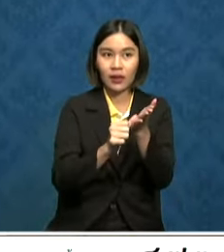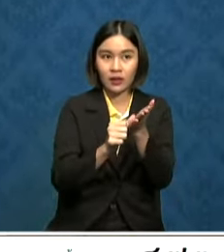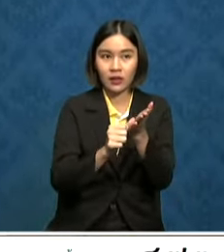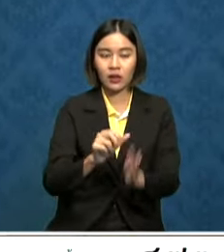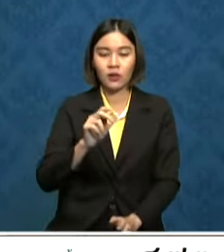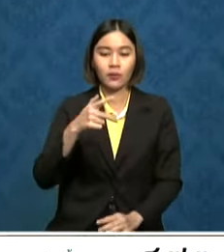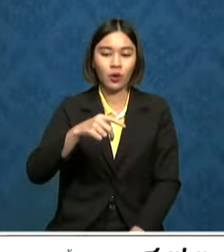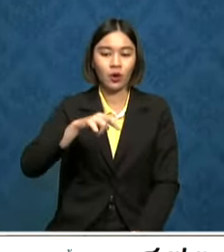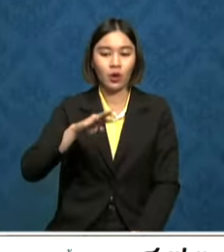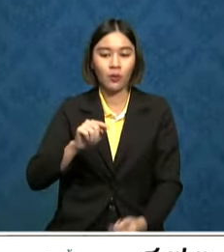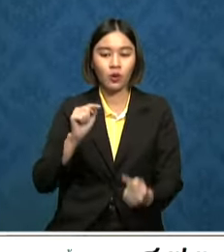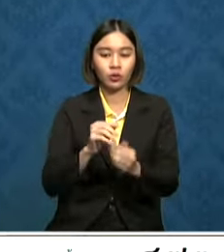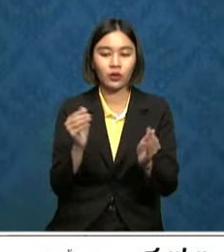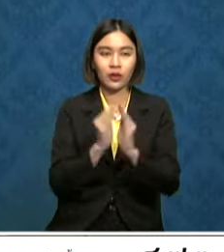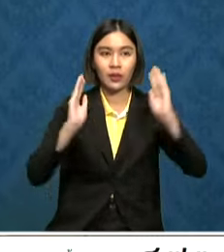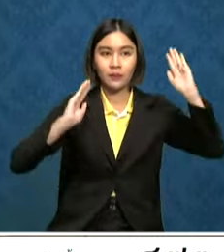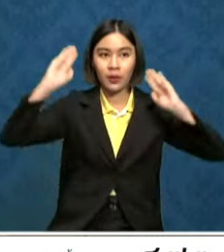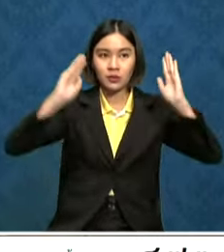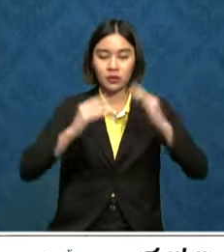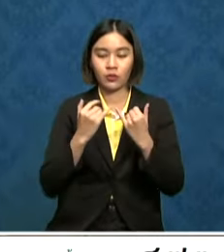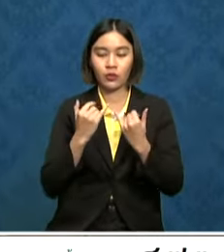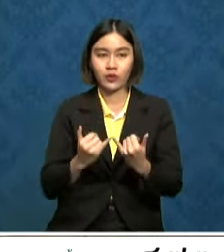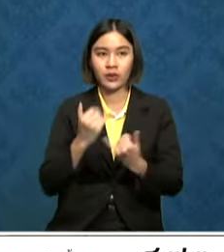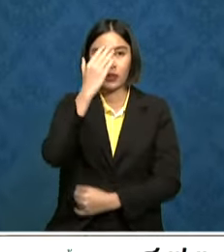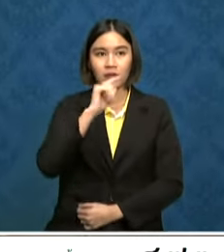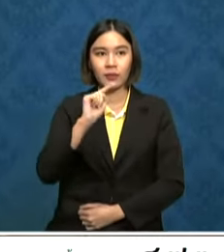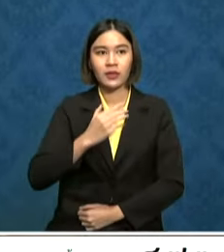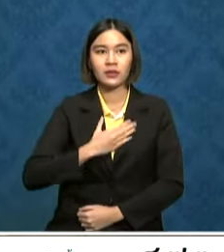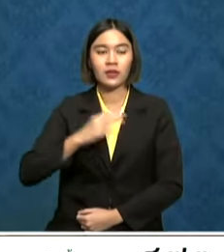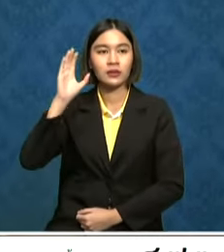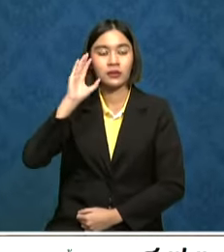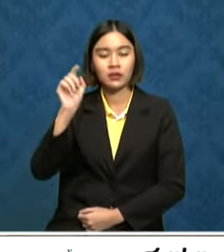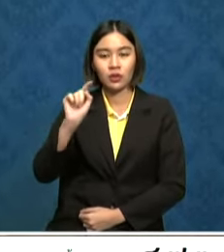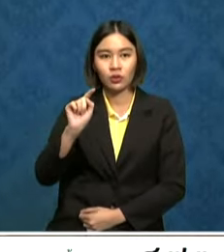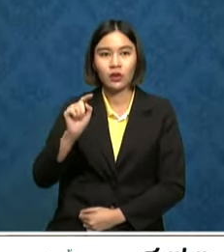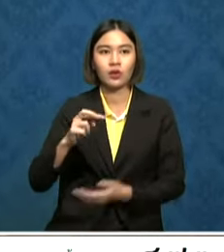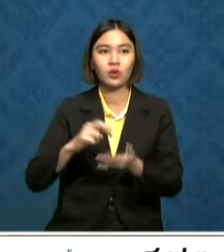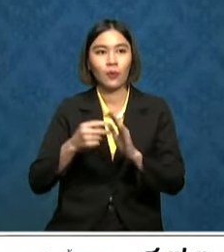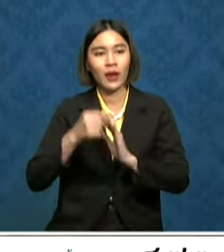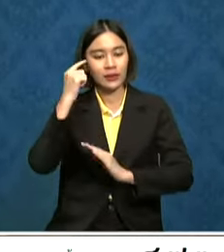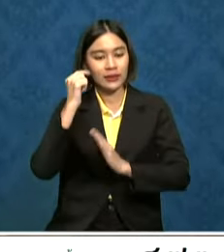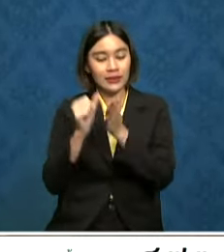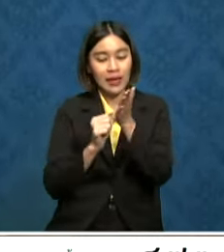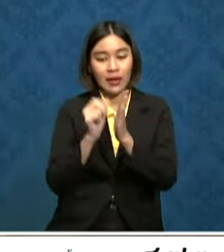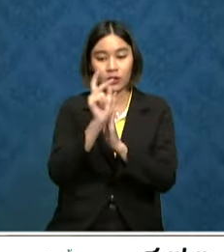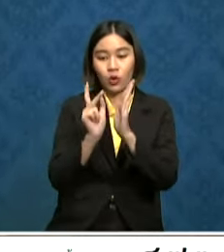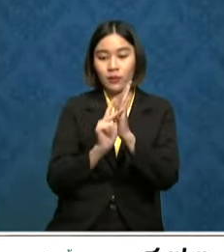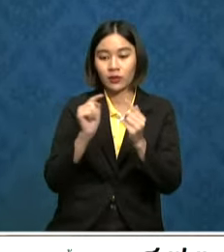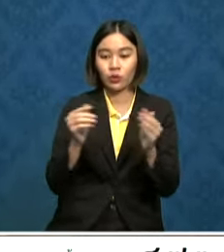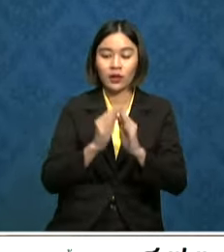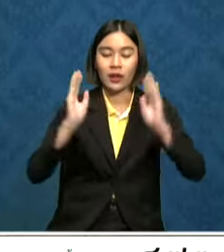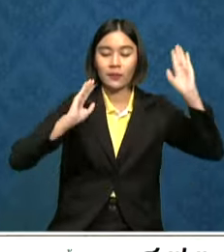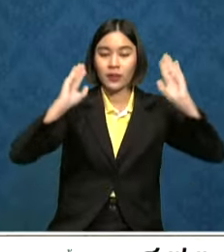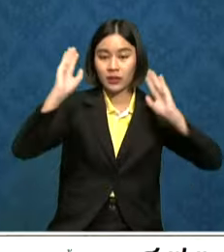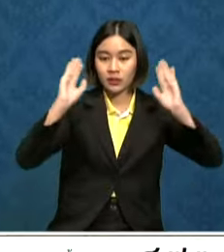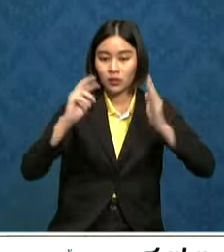พระราชบัญญัติวัดกการออกเสียงประชามติในวันนี้เพราะดิฉันเชื่อว่าการรวสหรือการแก้ไขกฎหมายประชามติให้